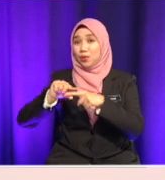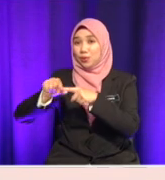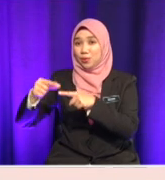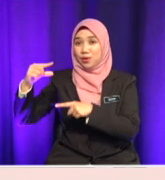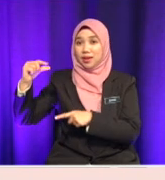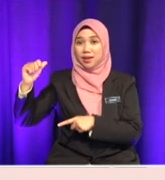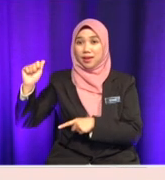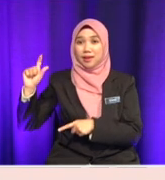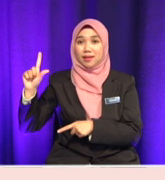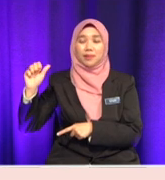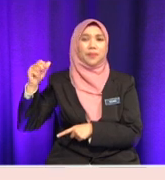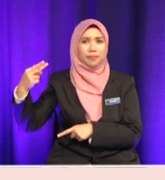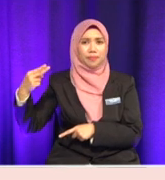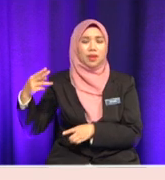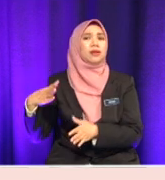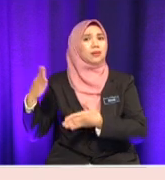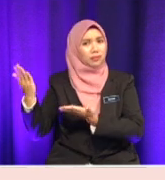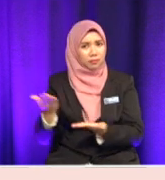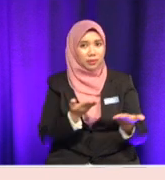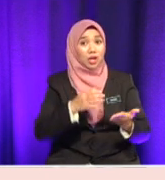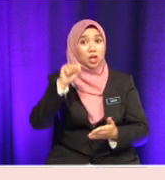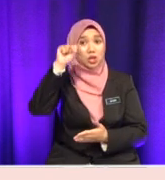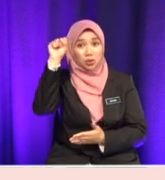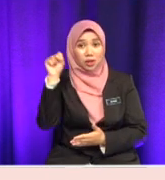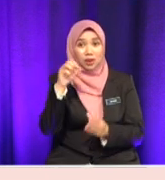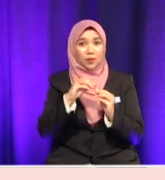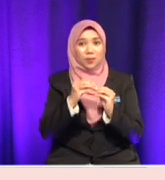untuk memberi seolah yang pertama dipersilakan